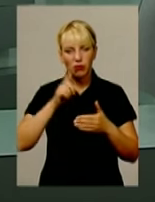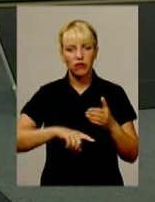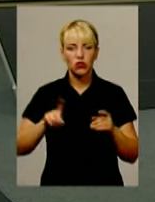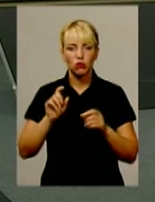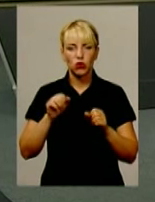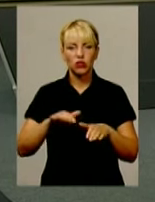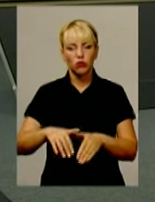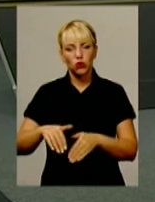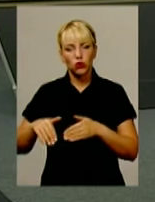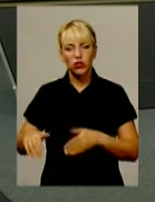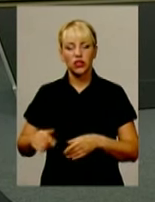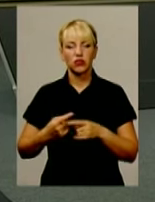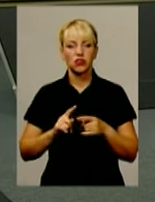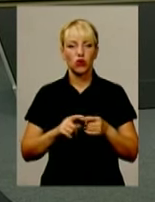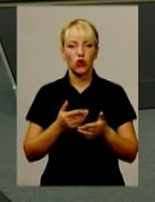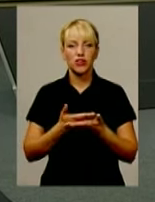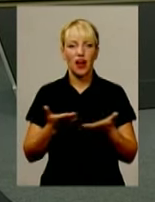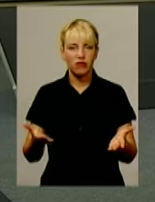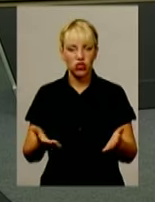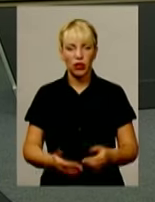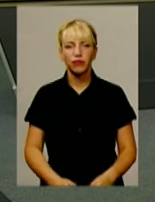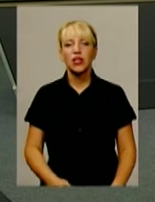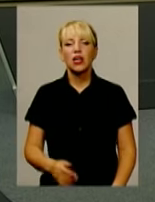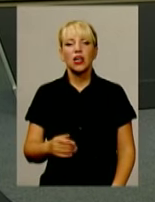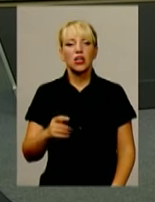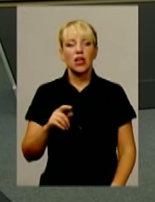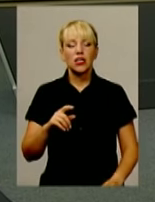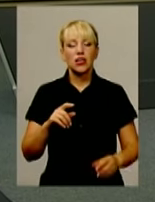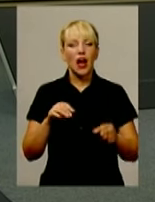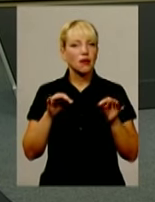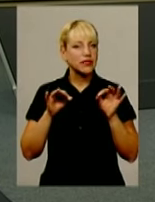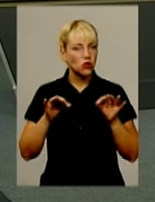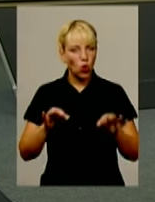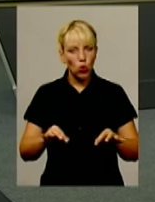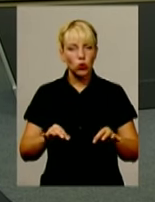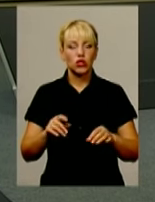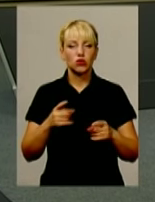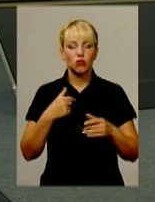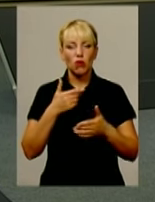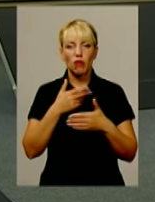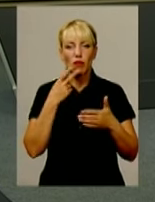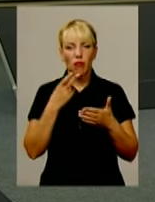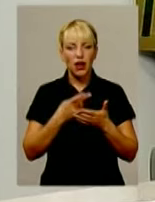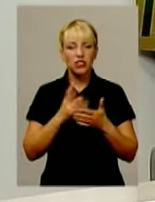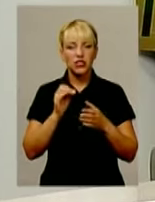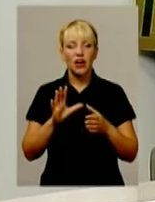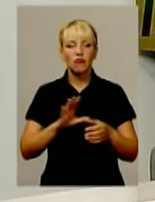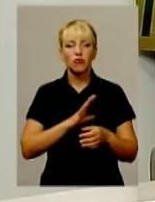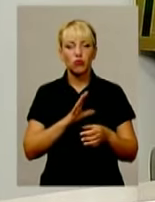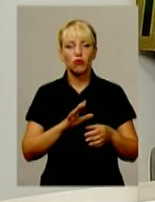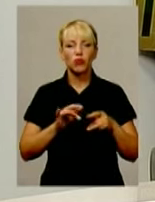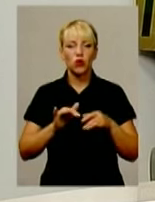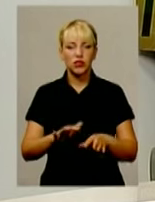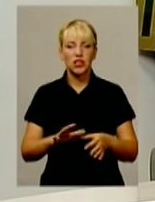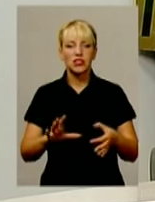явища? Абсолютно. Тому що ми бачили, як відбувався процес об'єднання. Він